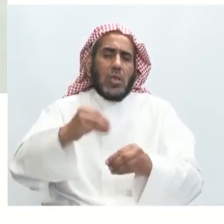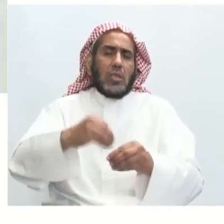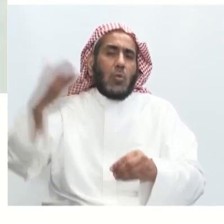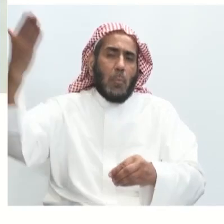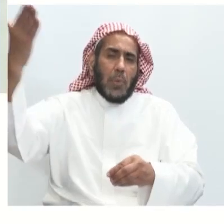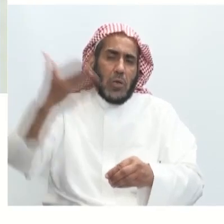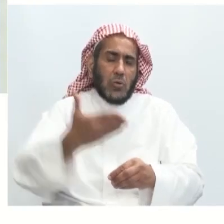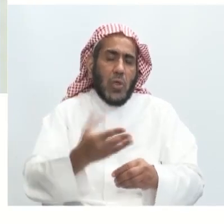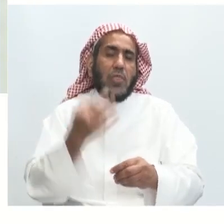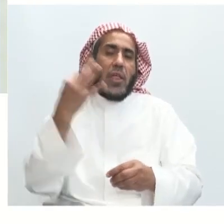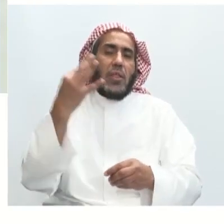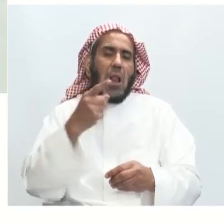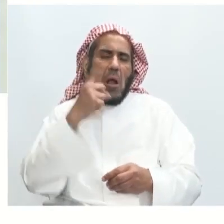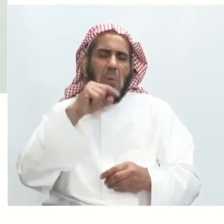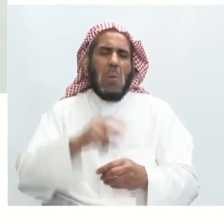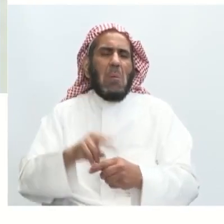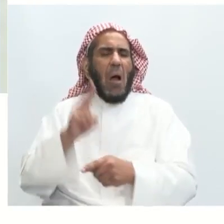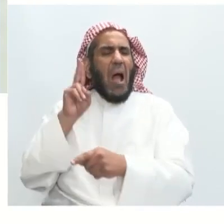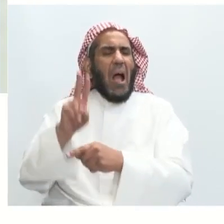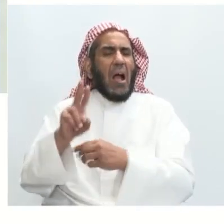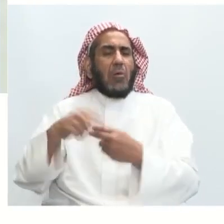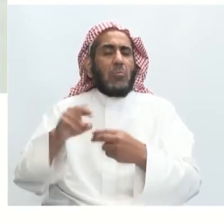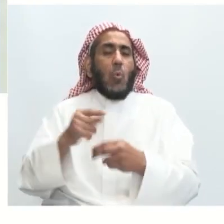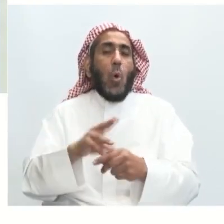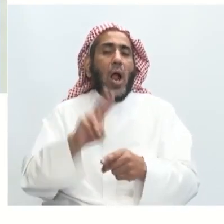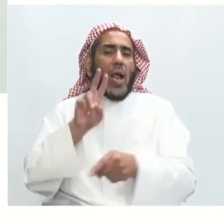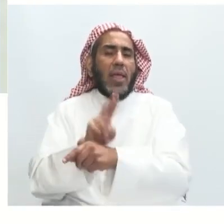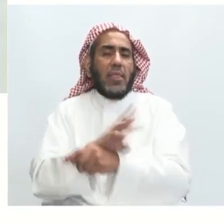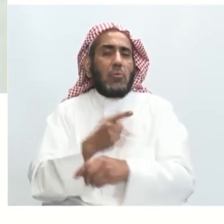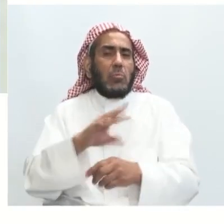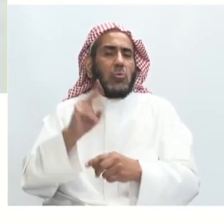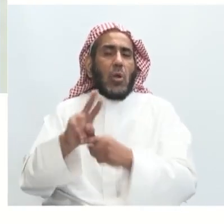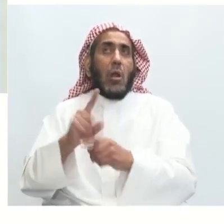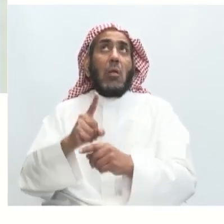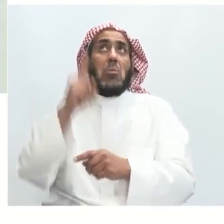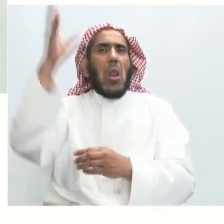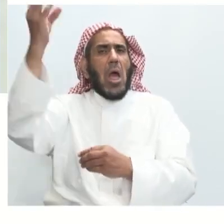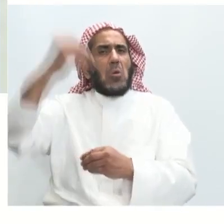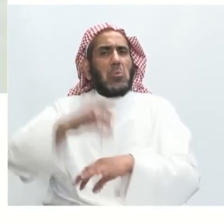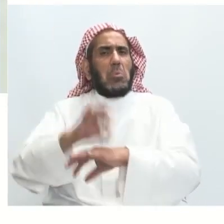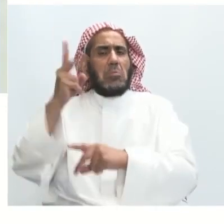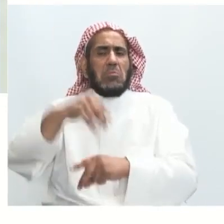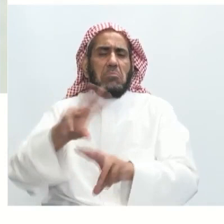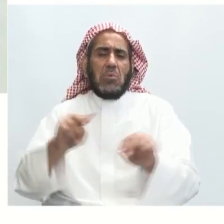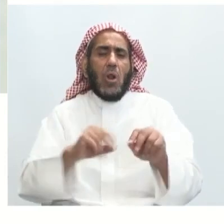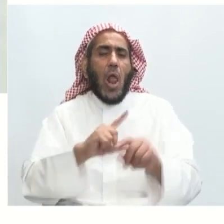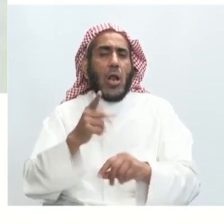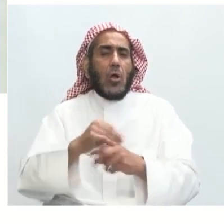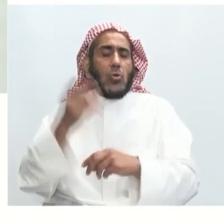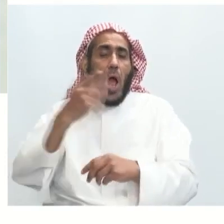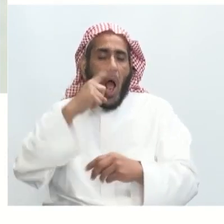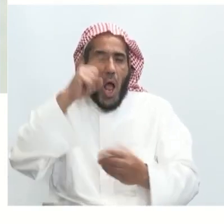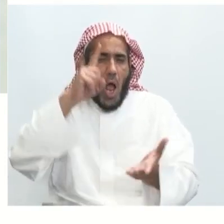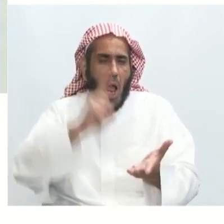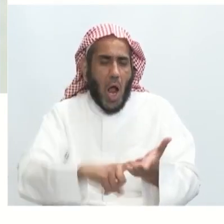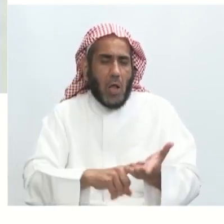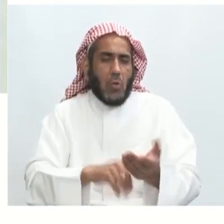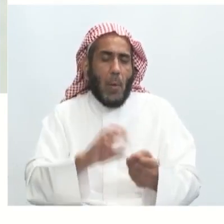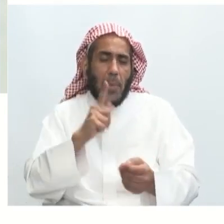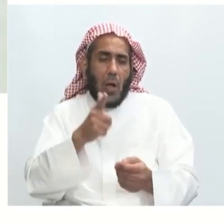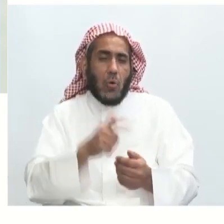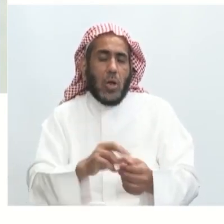برسولهم برسول ثالث لكنهم انكروا ذلك وكذبوا الرسل بالدعايه من الله لا يرسل بشرا مثلهم ولكن الرسل اكدوا ذلك